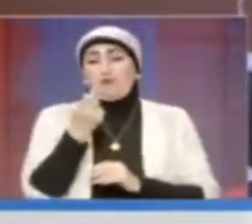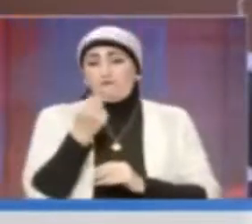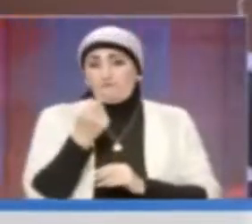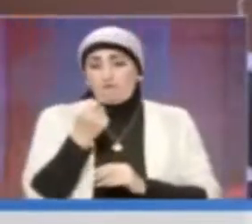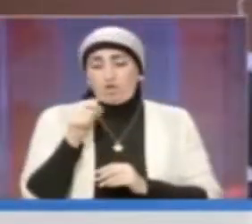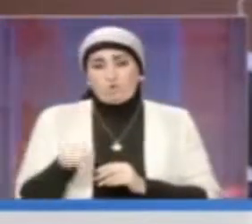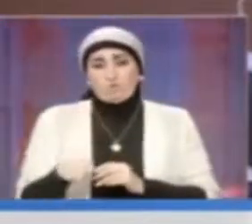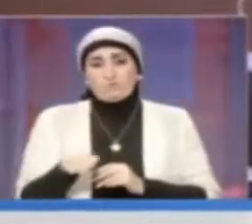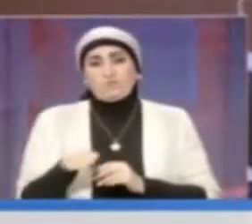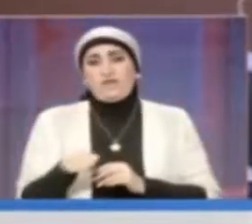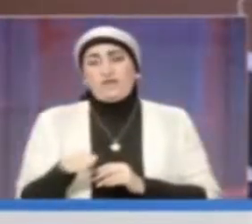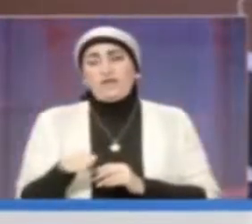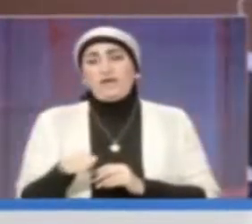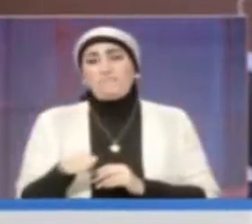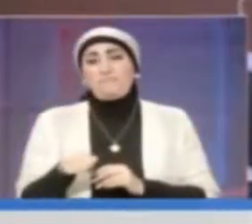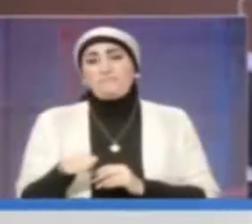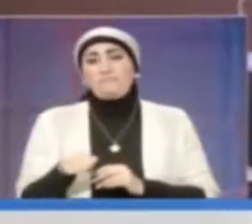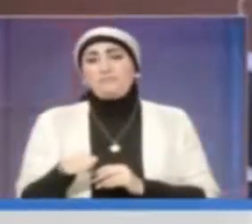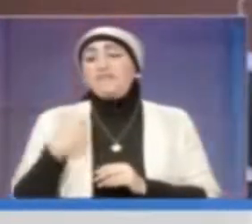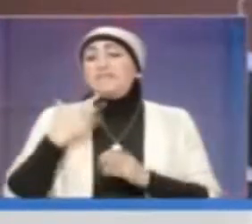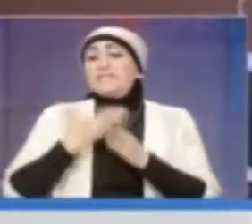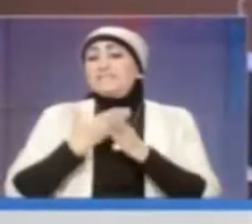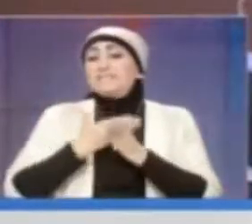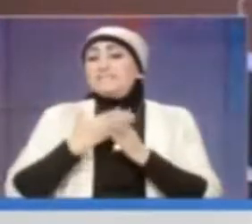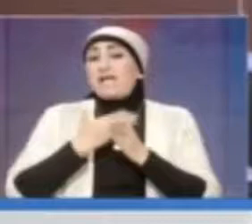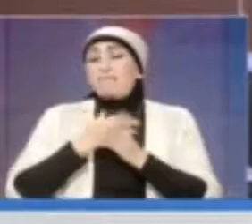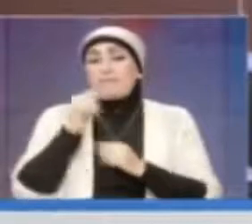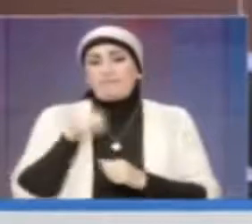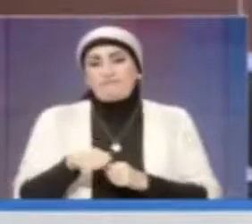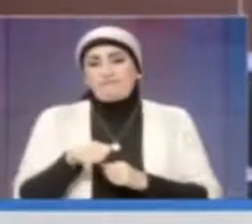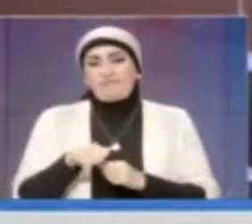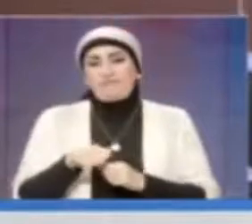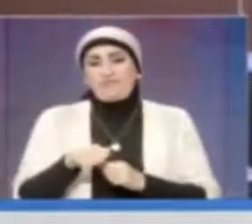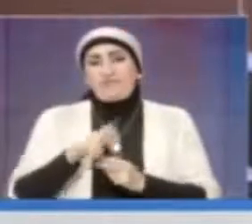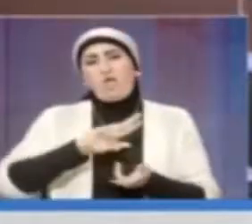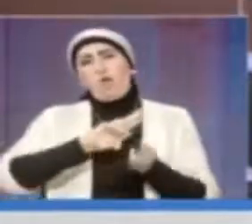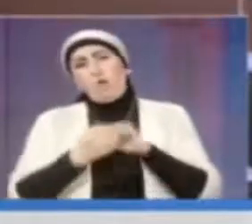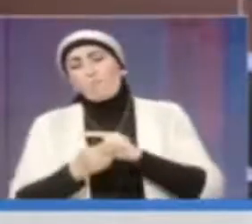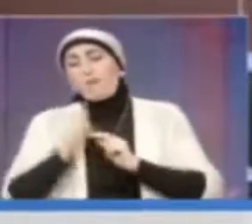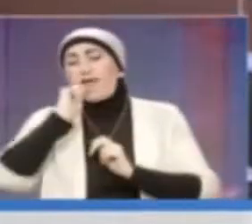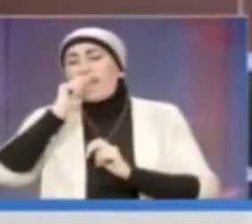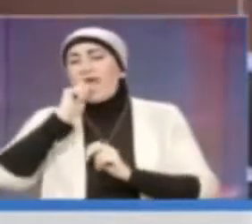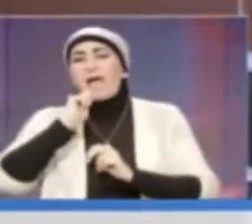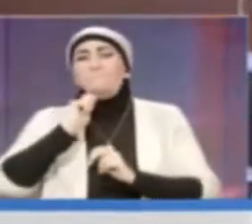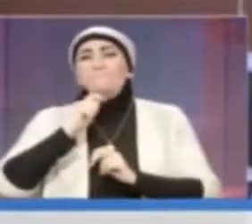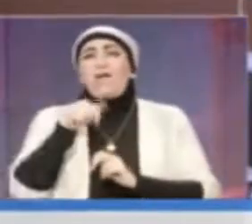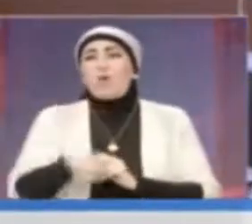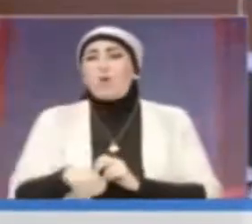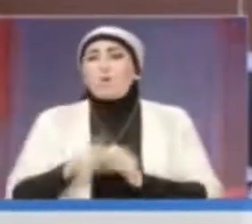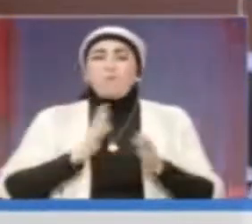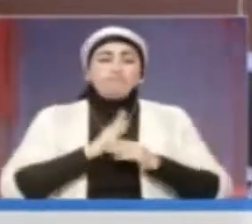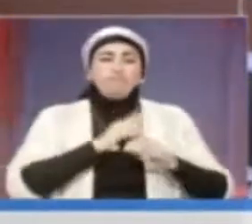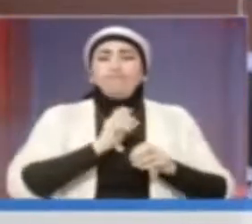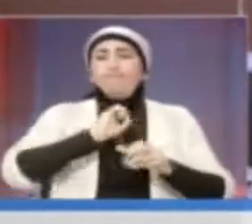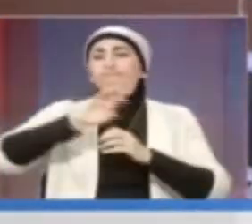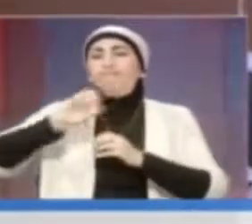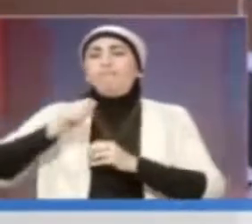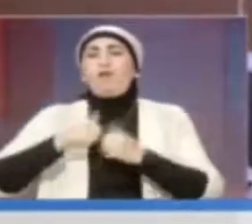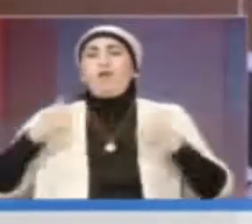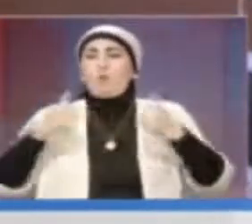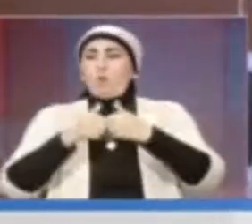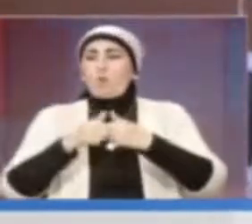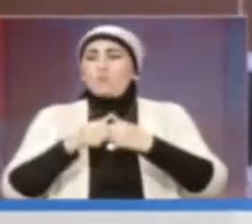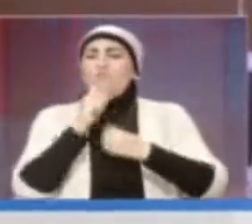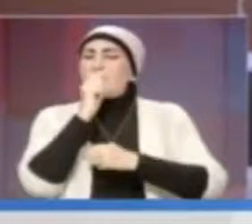الذاتية من صكوك الأضاحي ليتم بالفعل ترجمتها إلى لحوم توزع على كافة الأسر الأولى بالرعاية